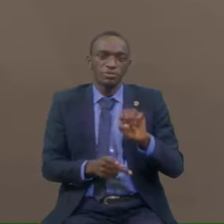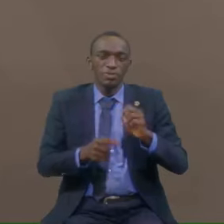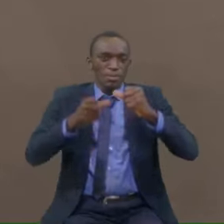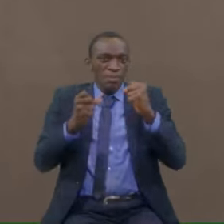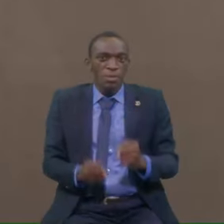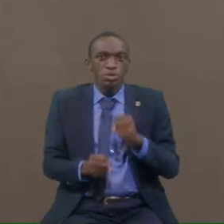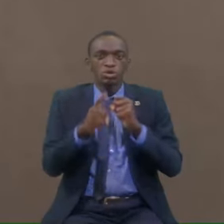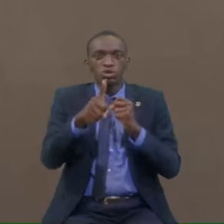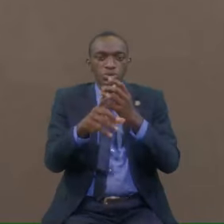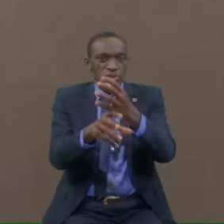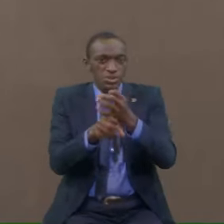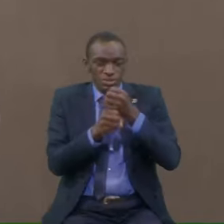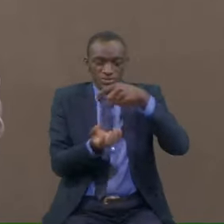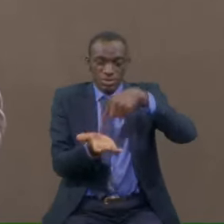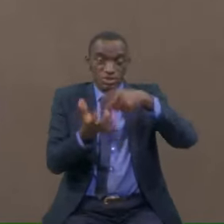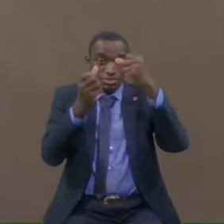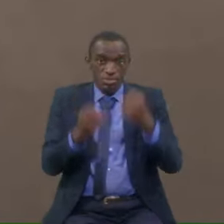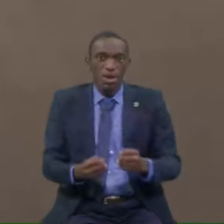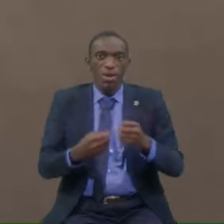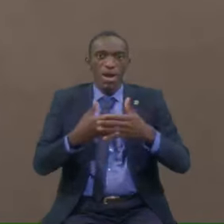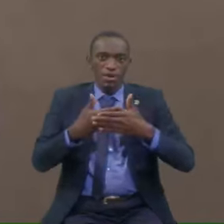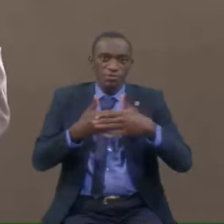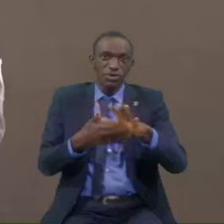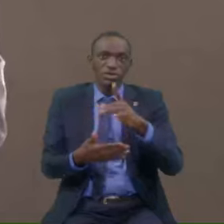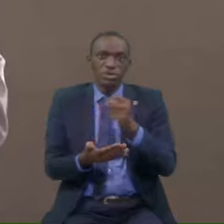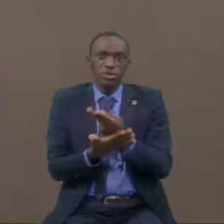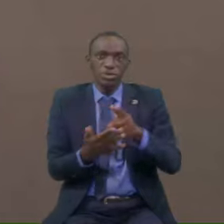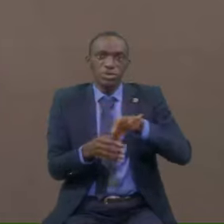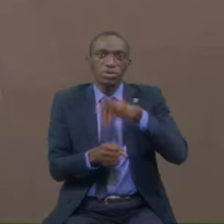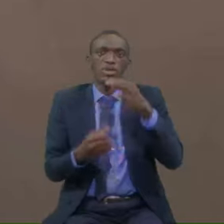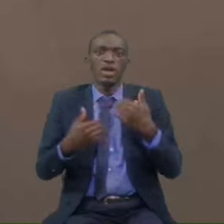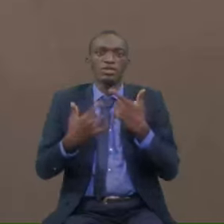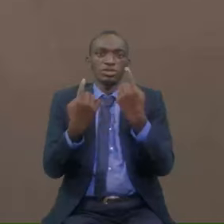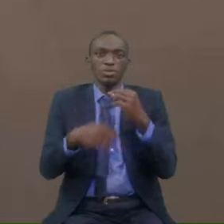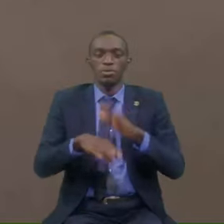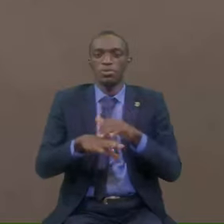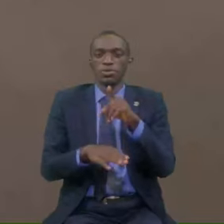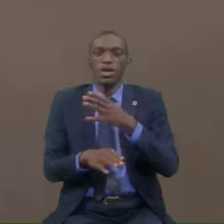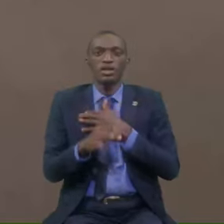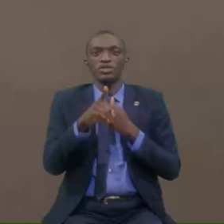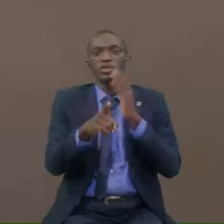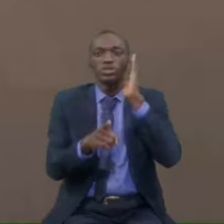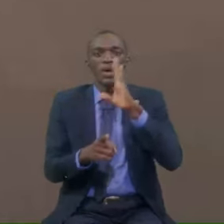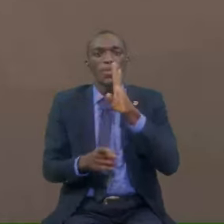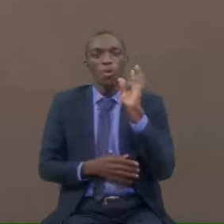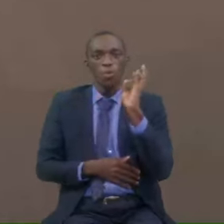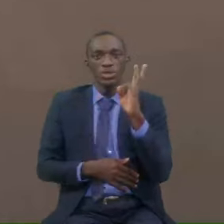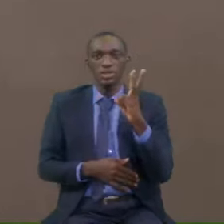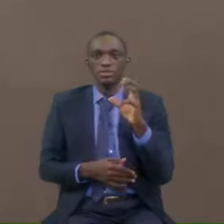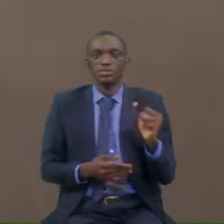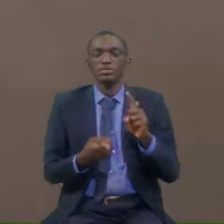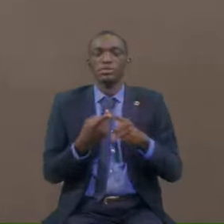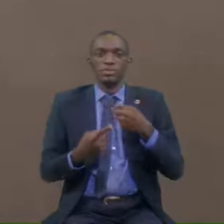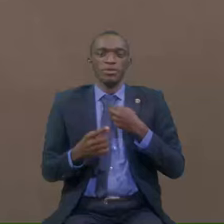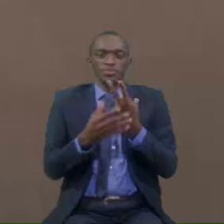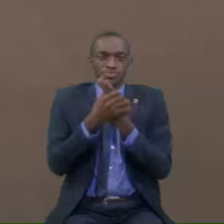Le Saint-Esprit survenant sur vous. Et vous serez mes témoins à